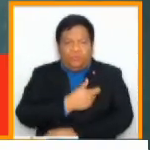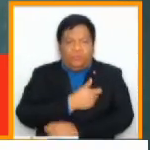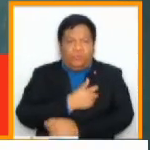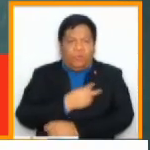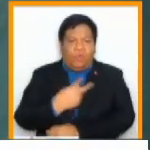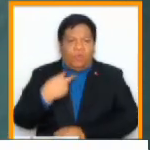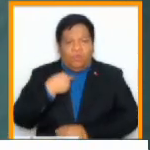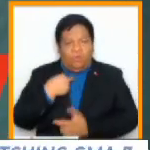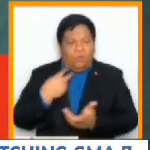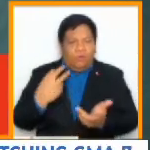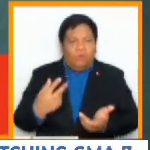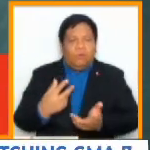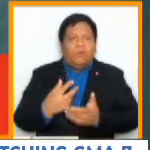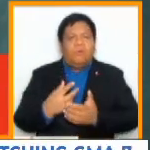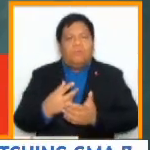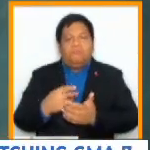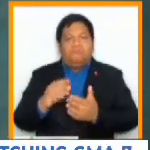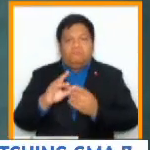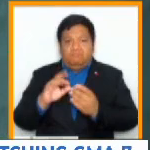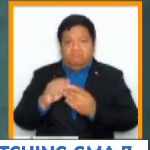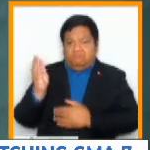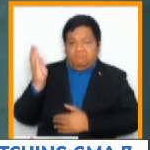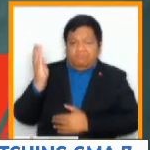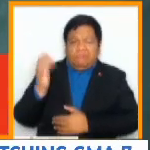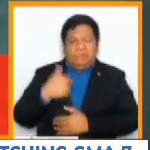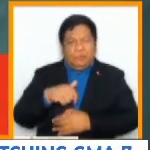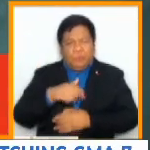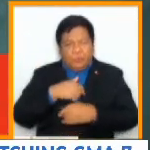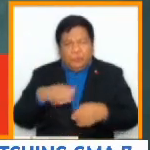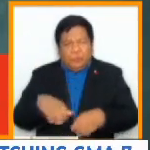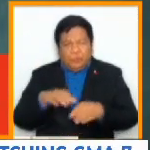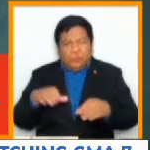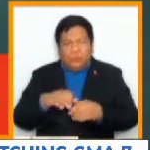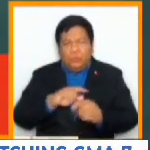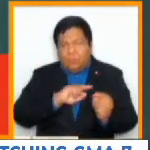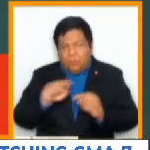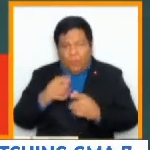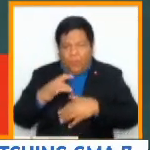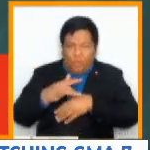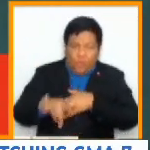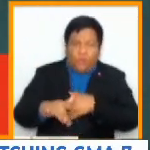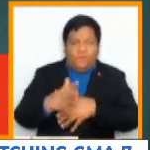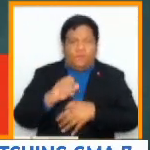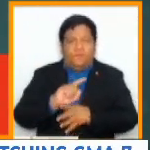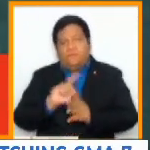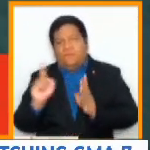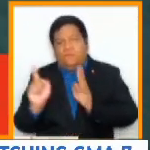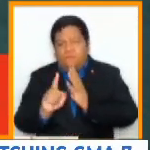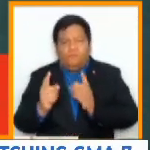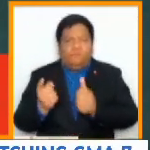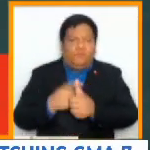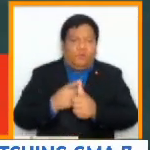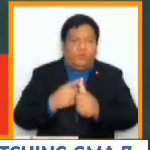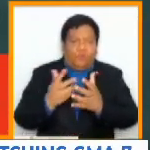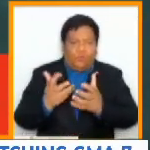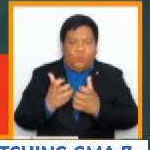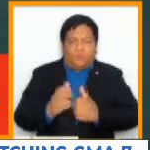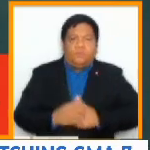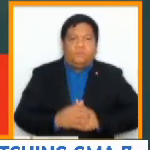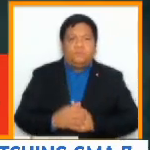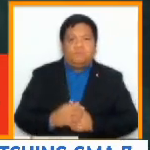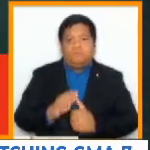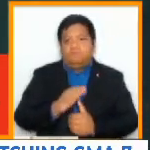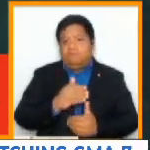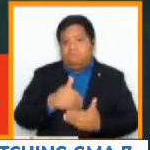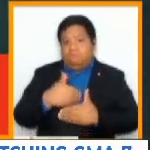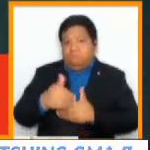Balik na kami ulit, kaya may nagahan na namin para makauna na ulit. Gustong gusto niya na raw magpabakuna para mas ligtas siya sa